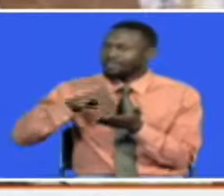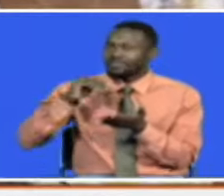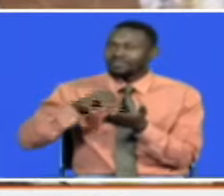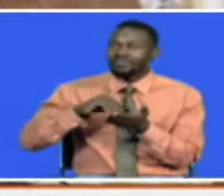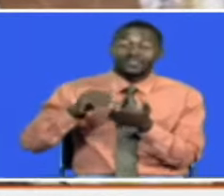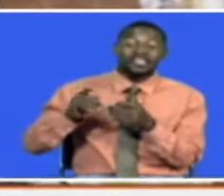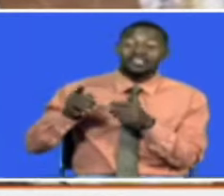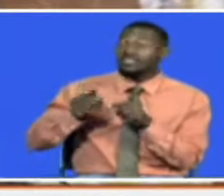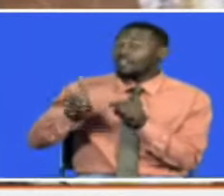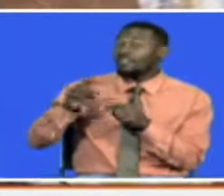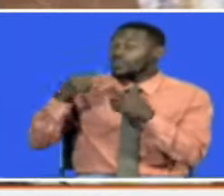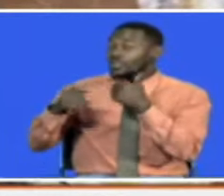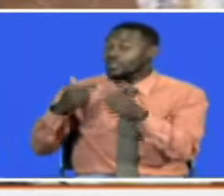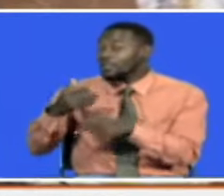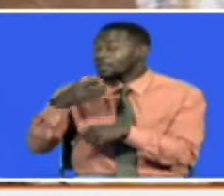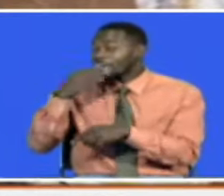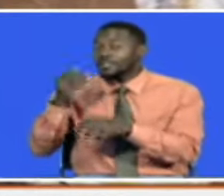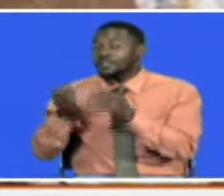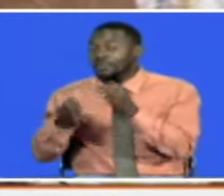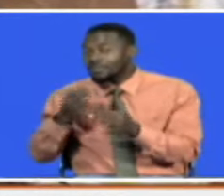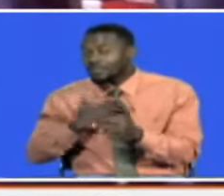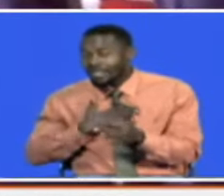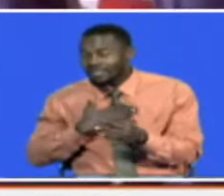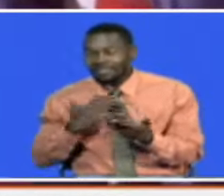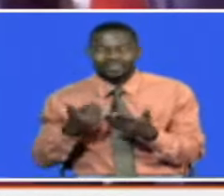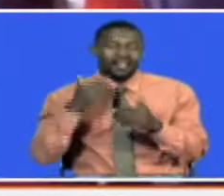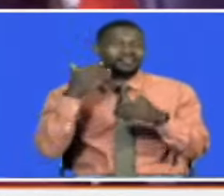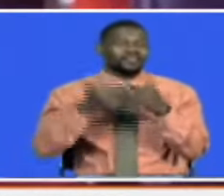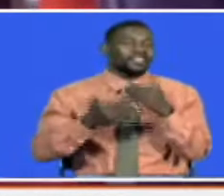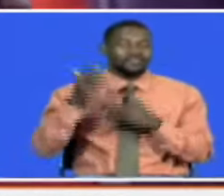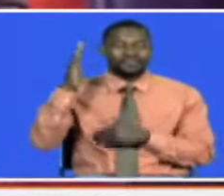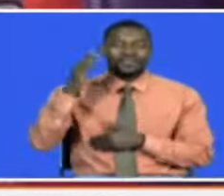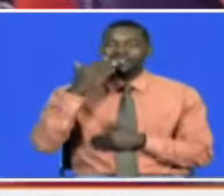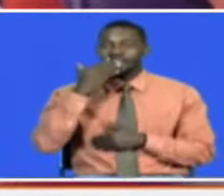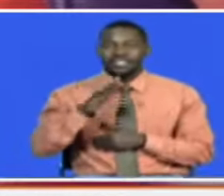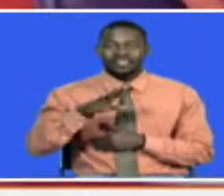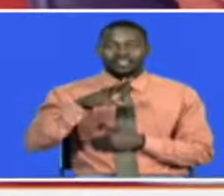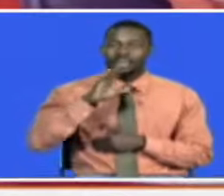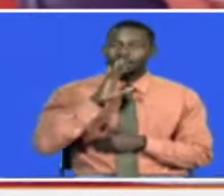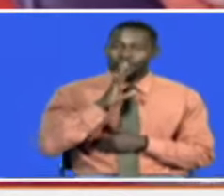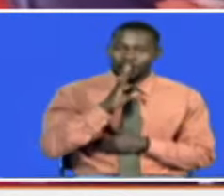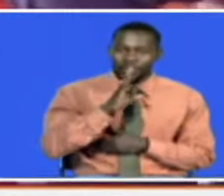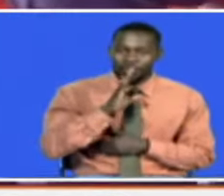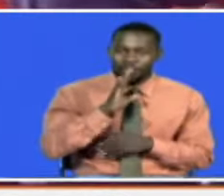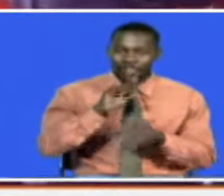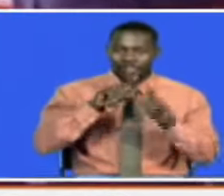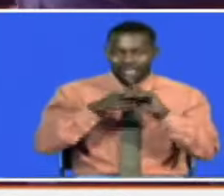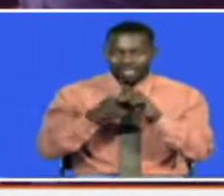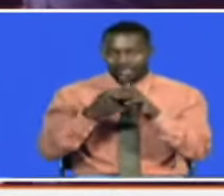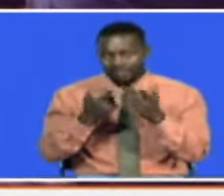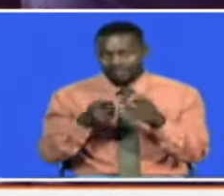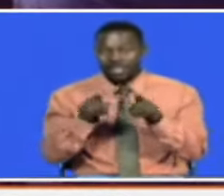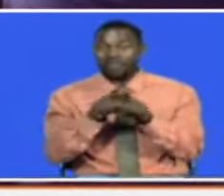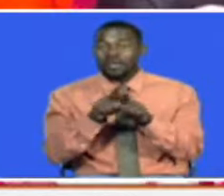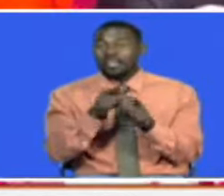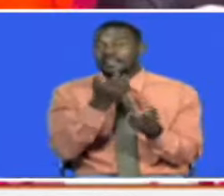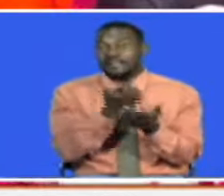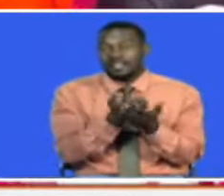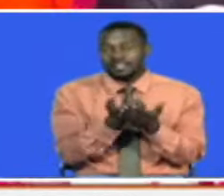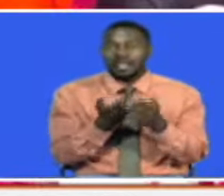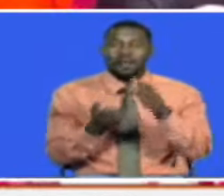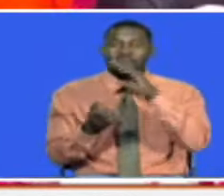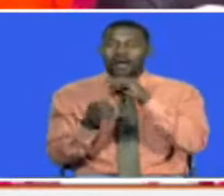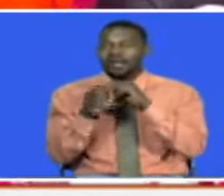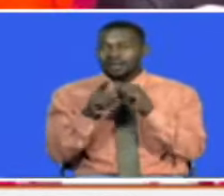of my judgment. Na baada ya kula kiapo, kipindi cha hotuba kikabisha. Hapa ikawa bayana alikuwa mwenye